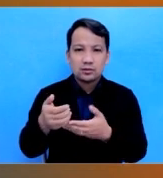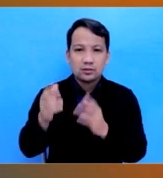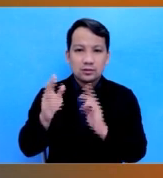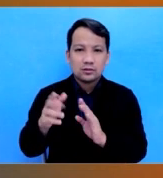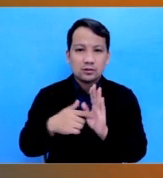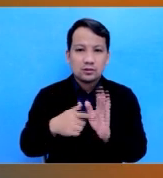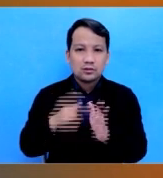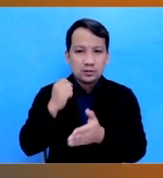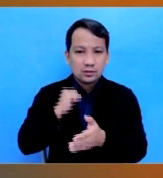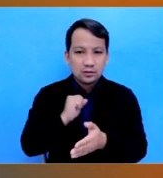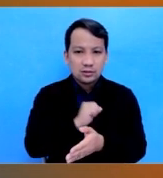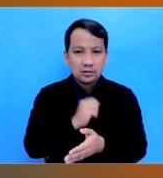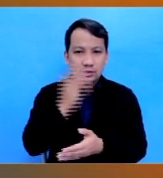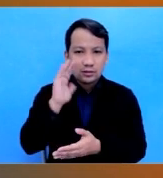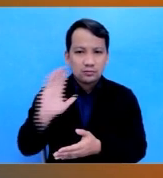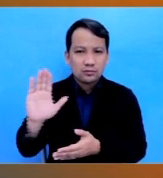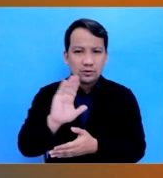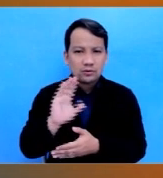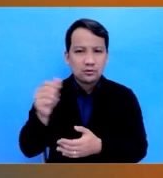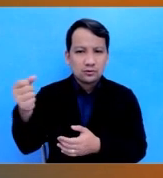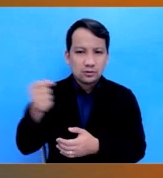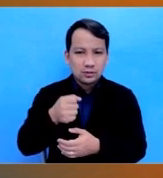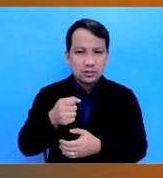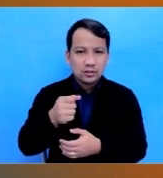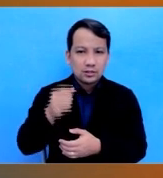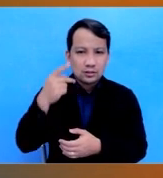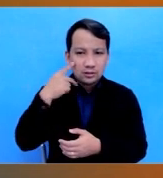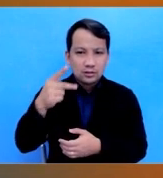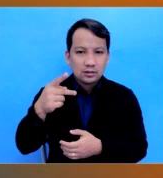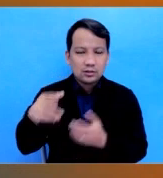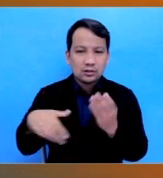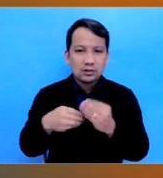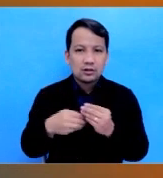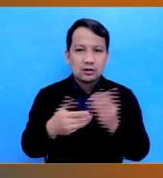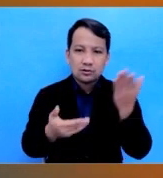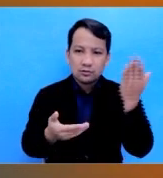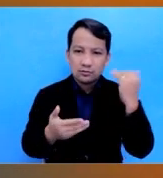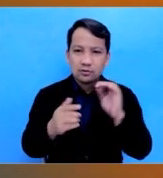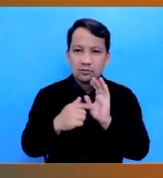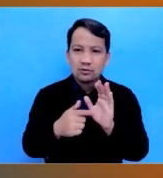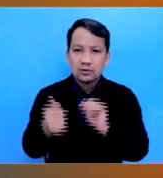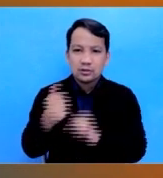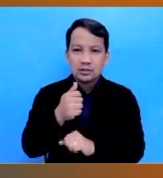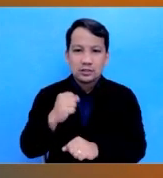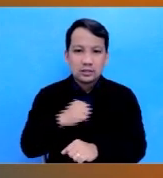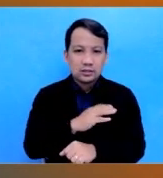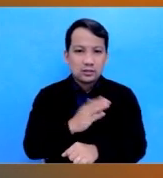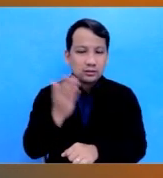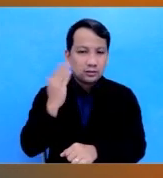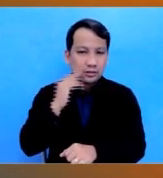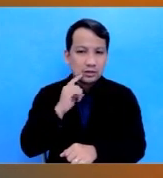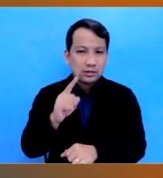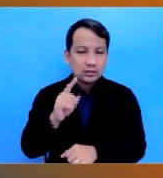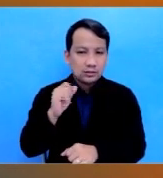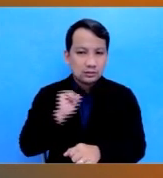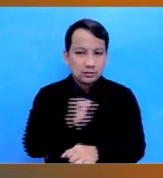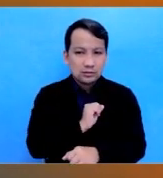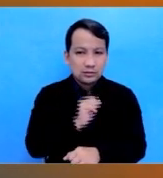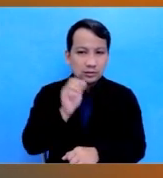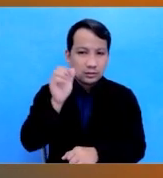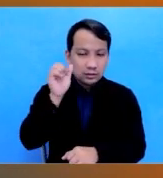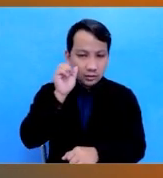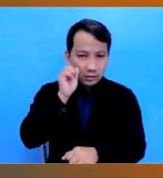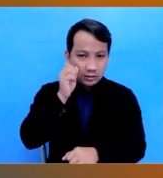Senator Sonny Angara sa pagkakatalaga kay Pangandaman na dati ring naging Chief of Staff ng yumaong senador na si Edgardo